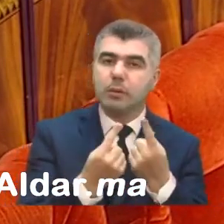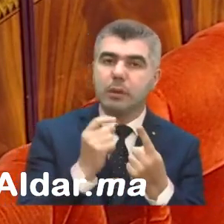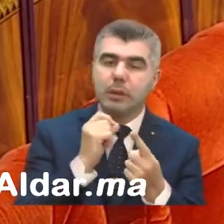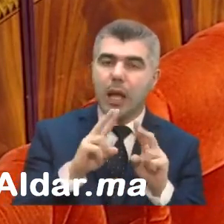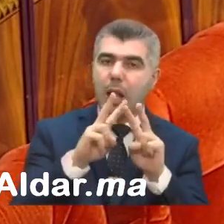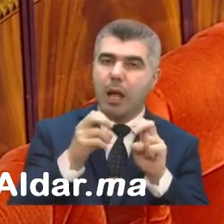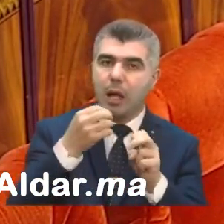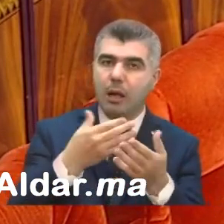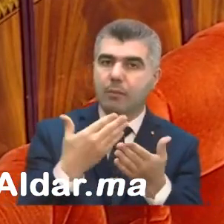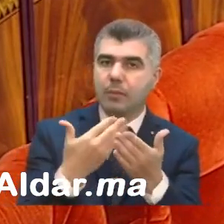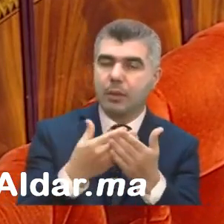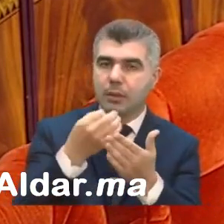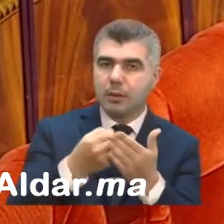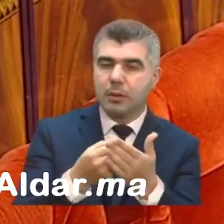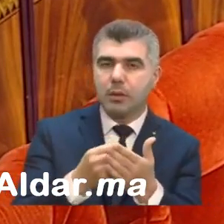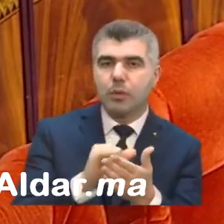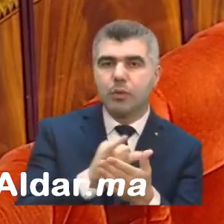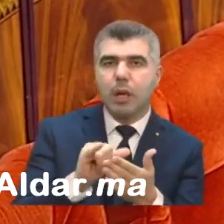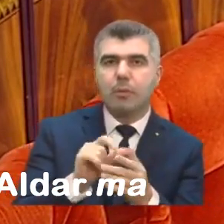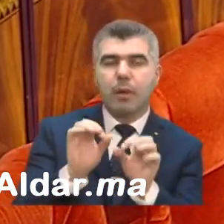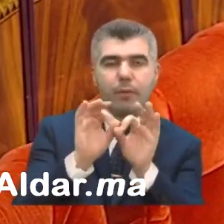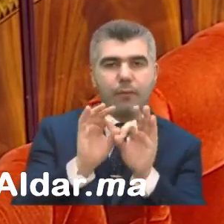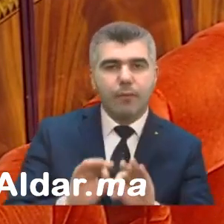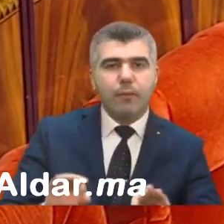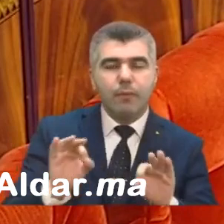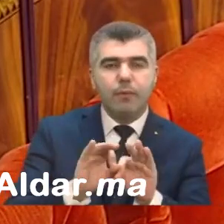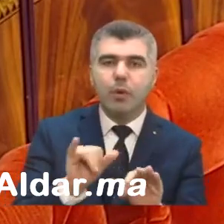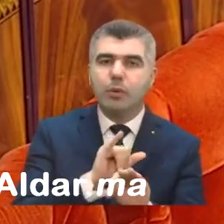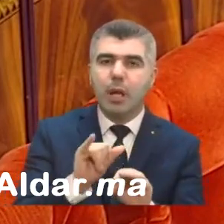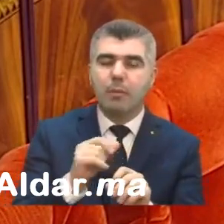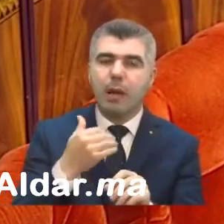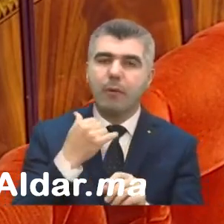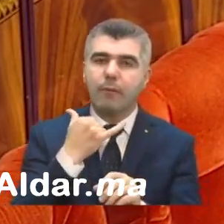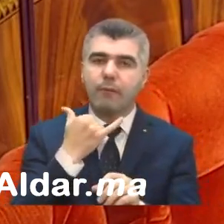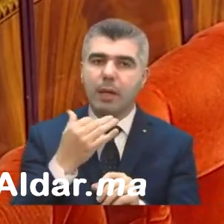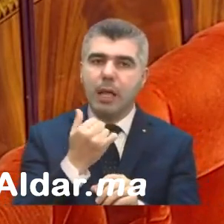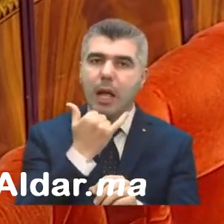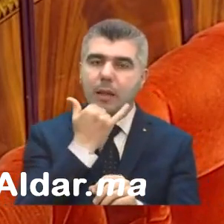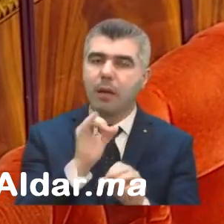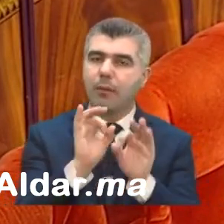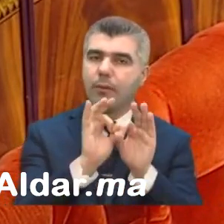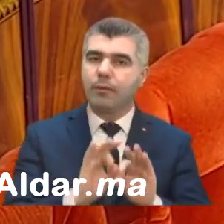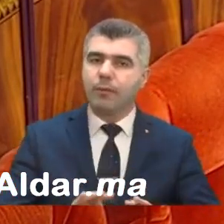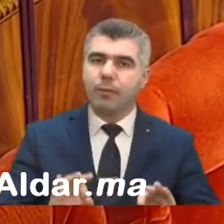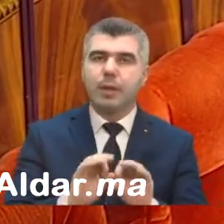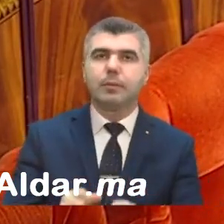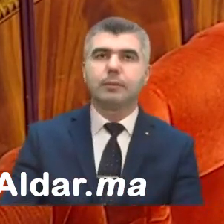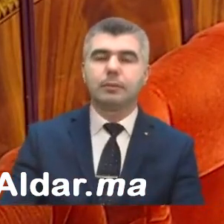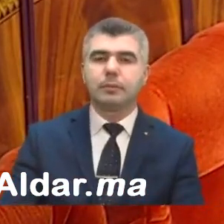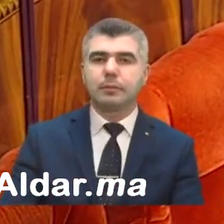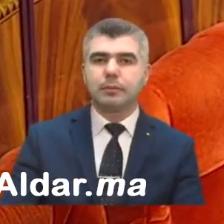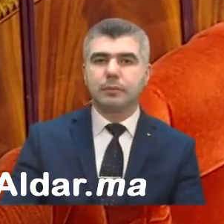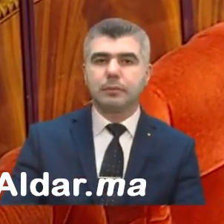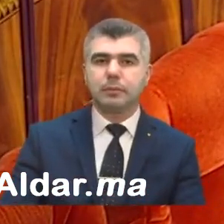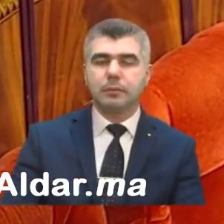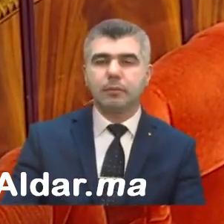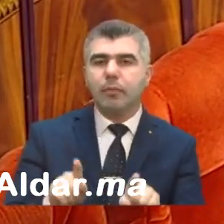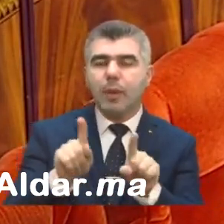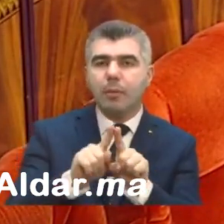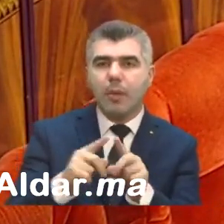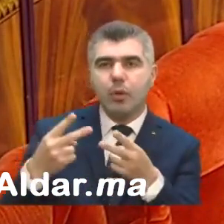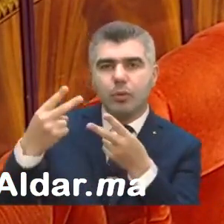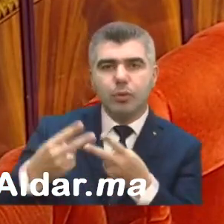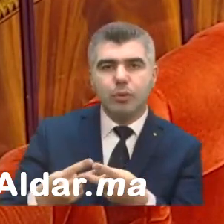انما هذا الموضوع لن اسمح لك انك تبني عليه شي مغالطات اللي هي غير حقيقيه. دابا الان نجيو للجان، فين عمر شي واحد قال لك ما نجيش